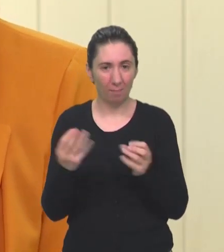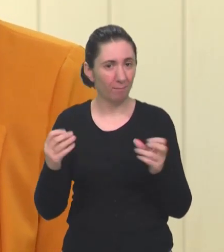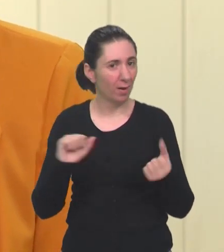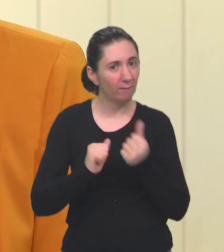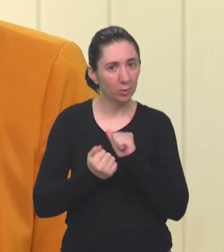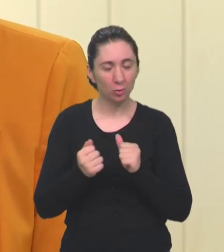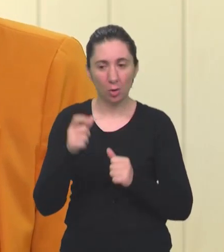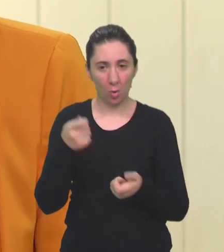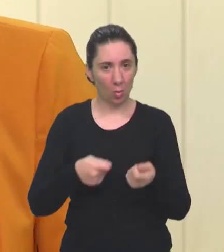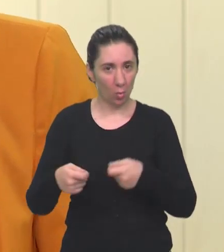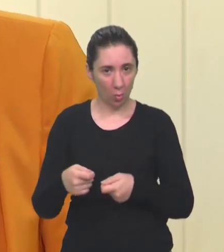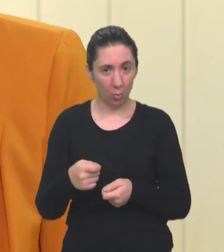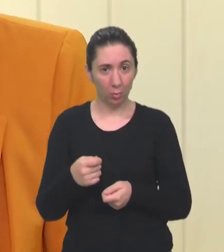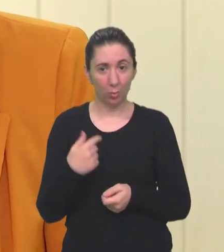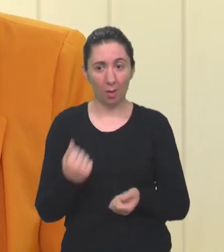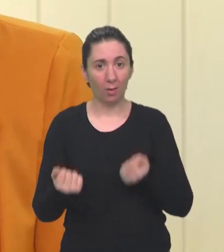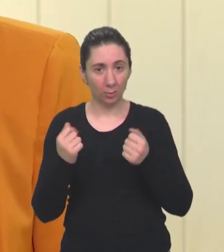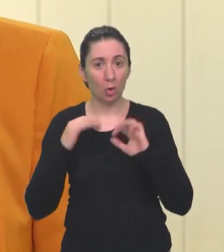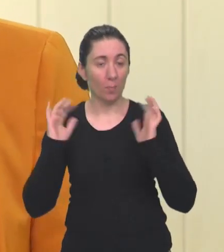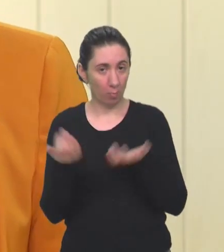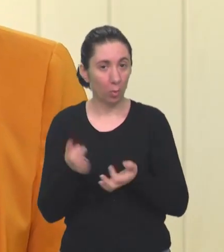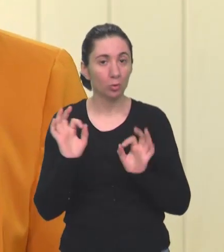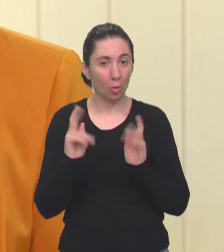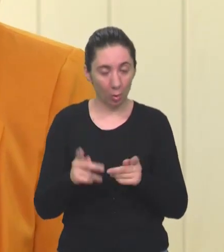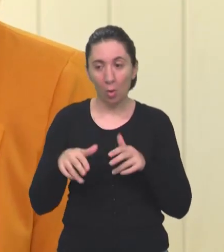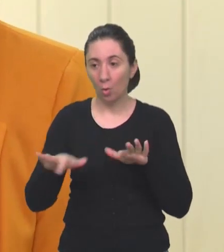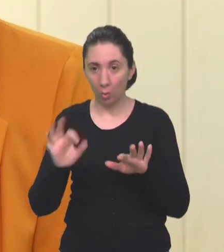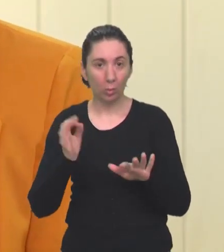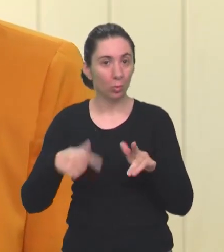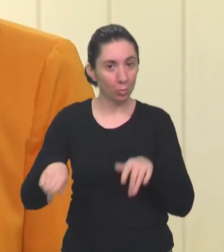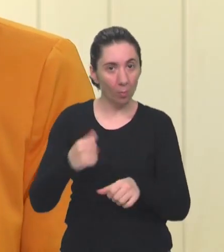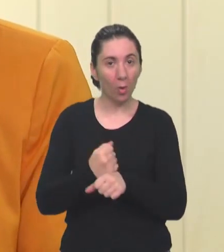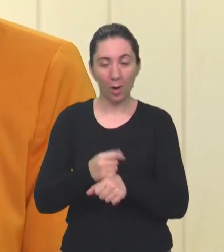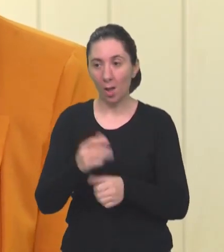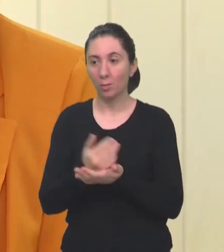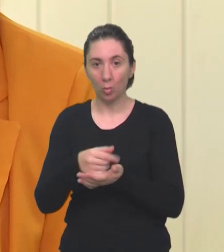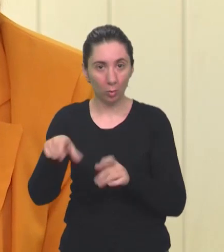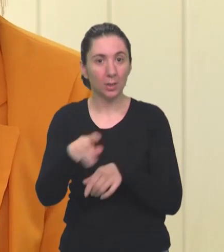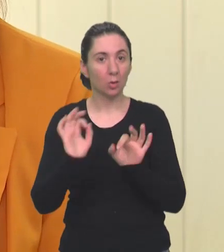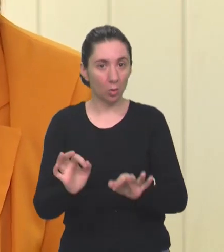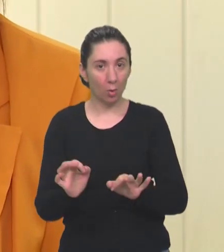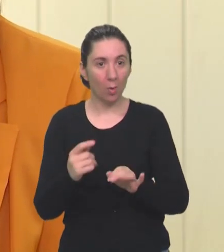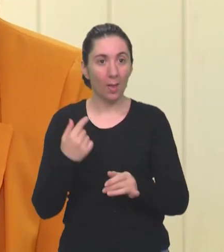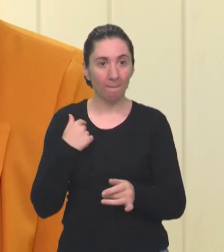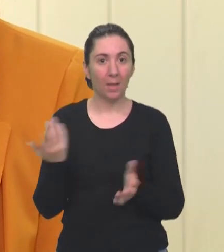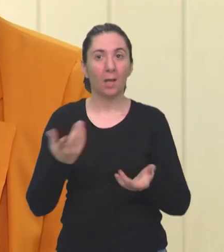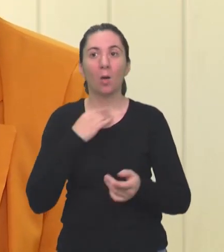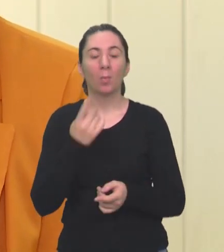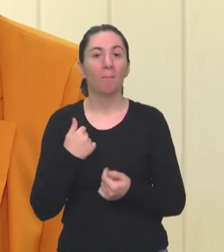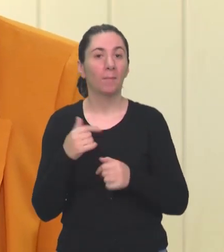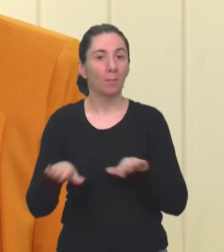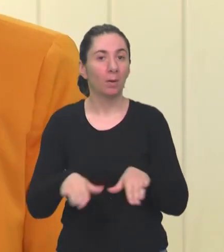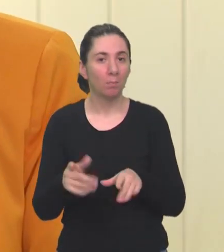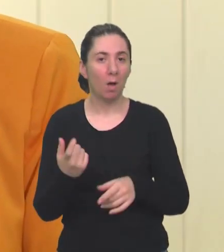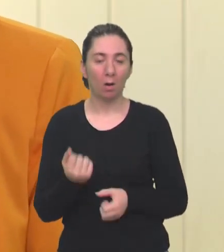smo evo, dobro kapacitirani što se tiče prostora, što se tiče ljudi, što se tiče korisnika. I plivamo. Ali